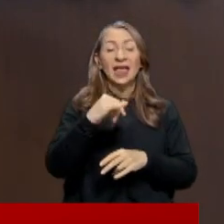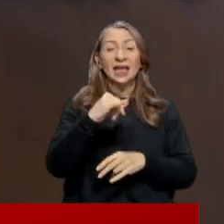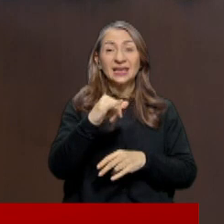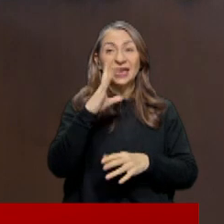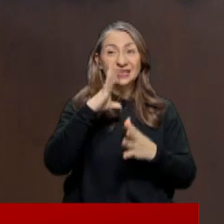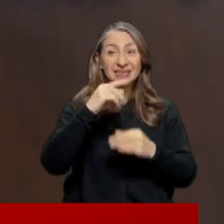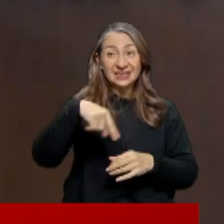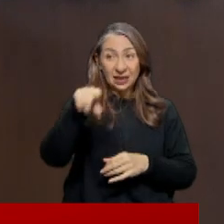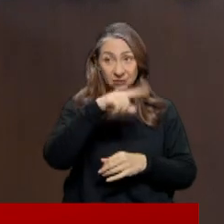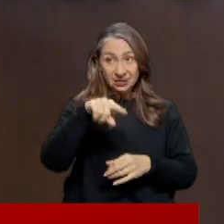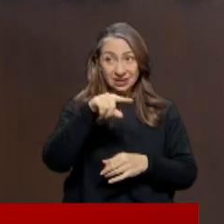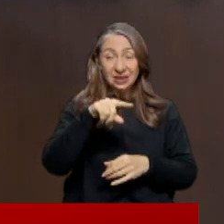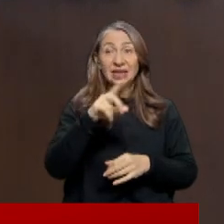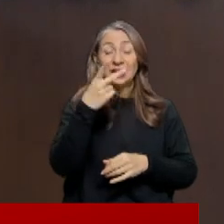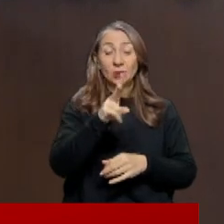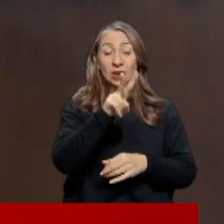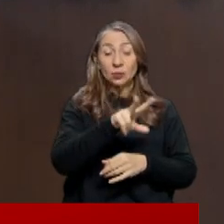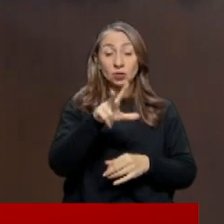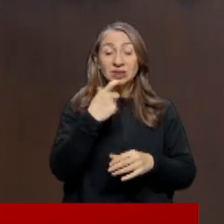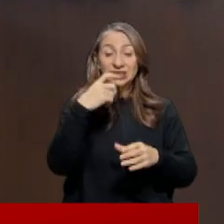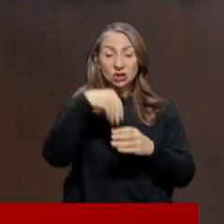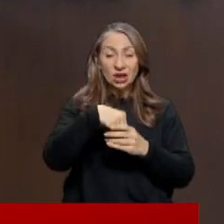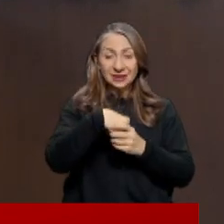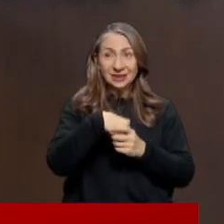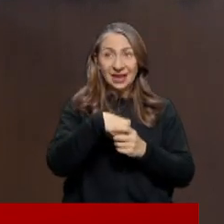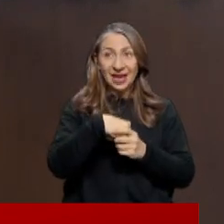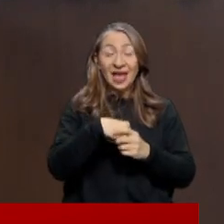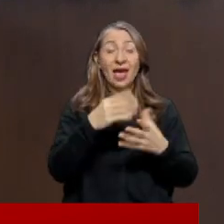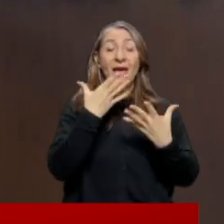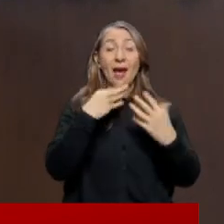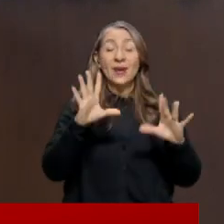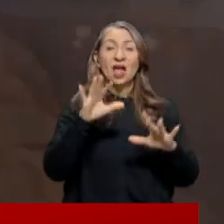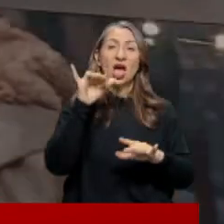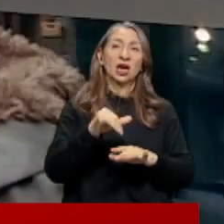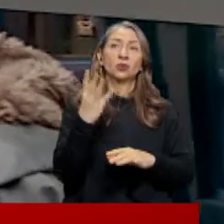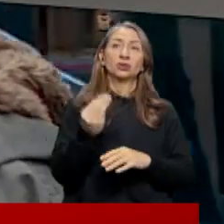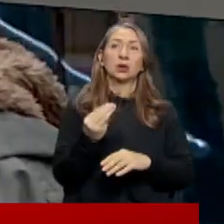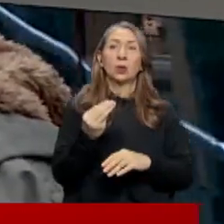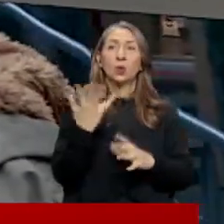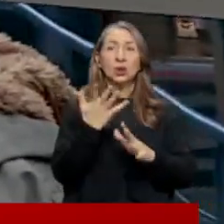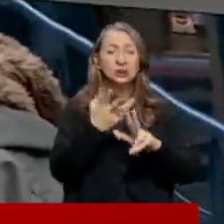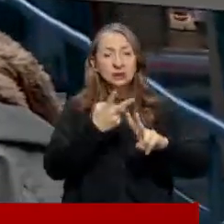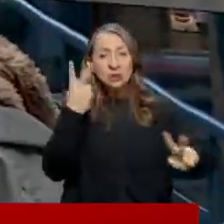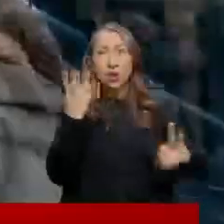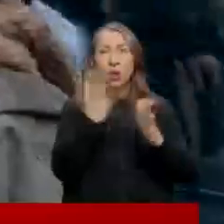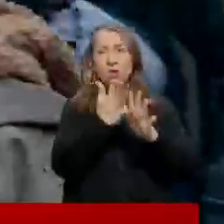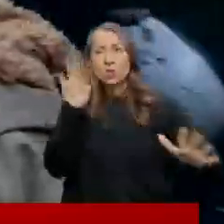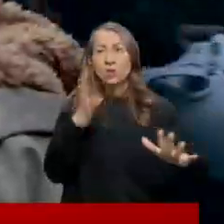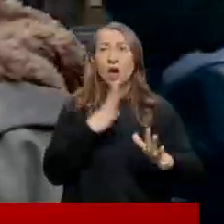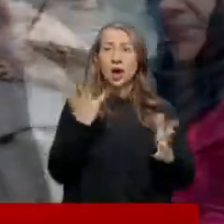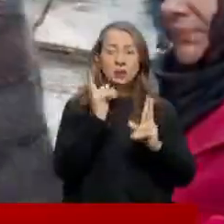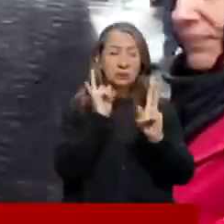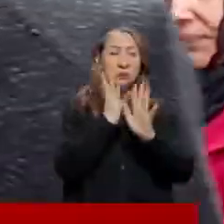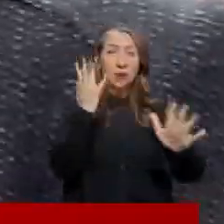yakın insanımız 2023 yılı içerisinde emekliliği hak edecek. O kadar sıra, o kadar kuyruk var ki hala